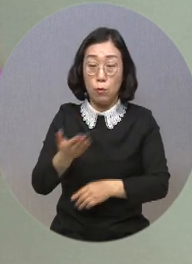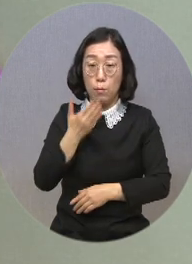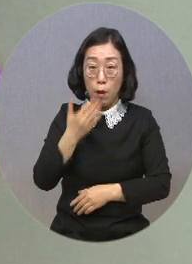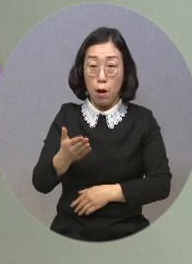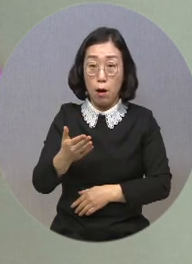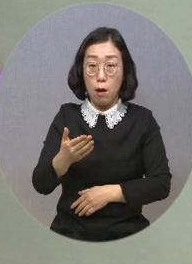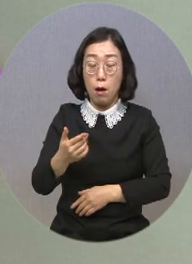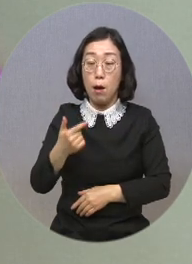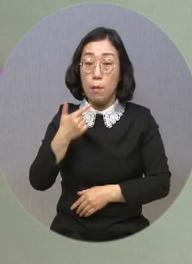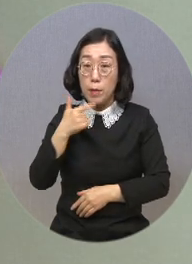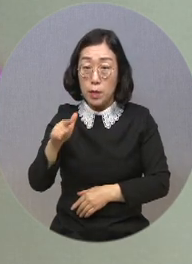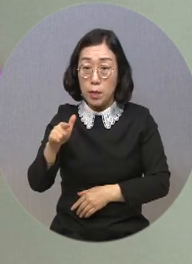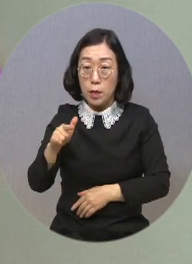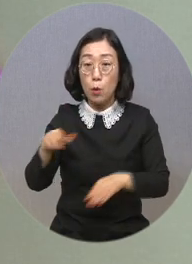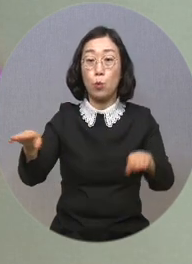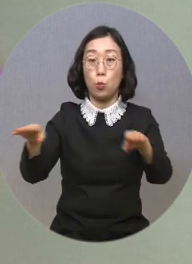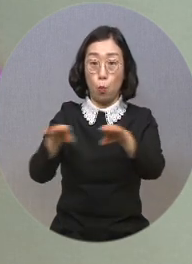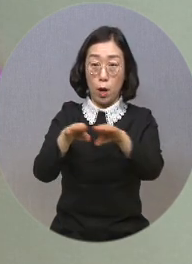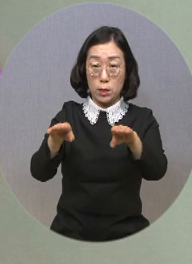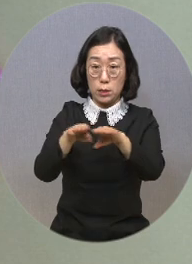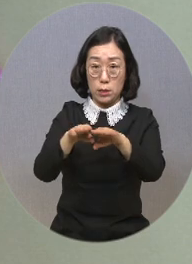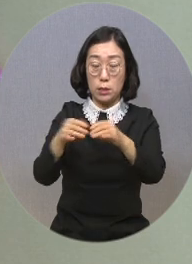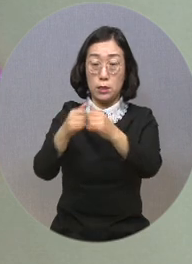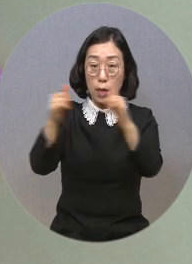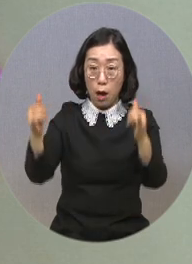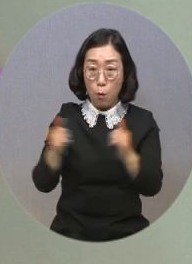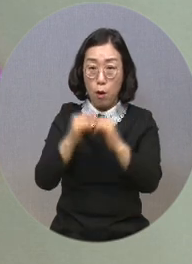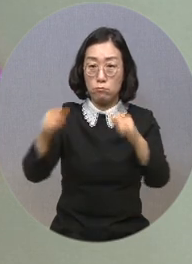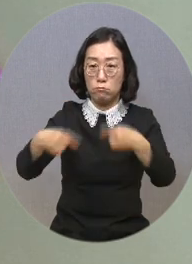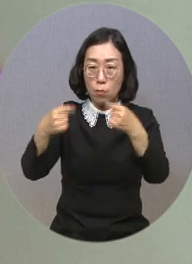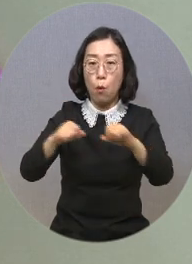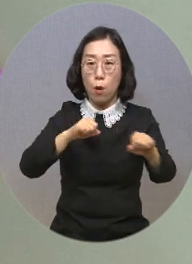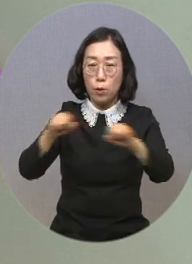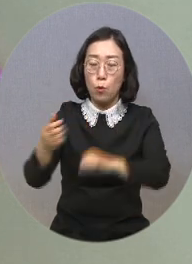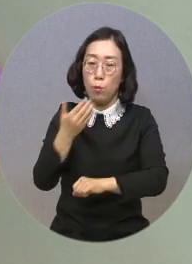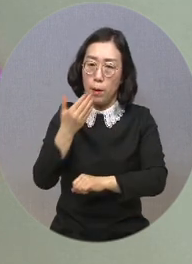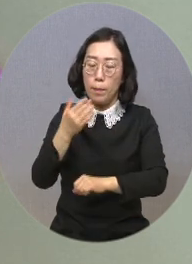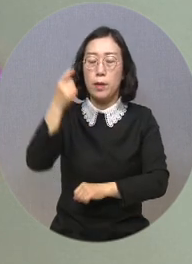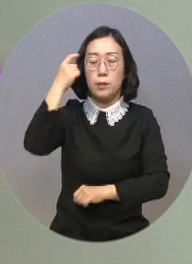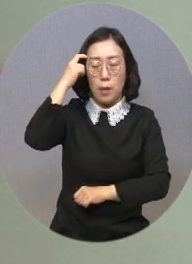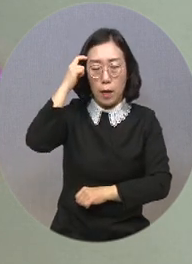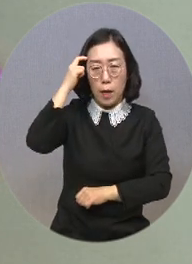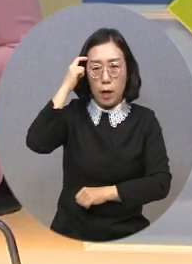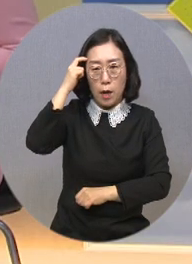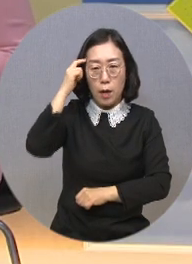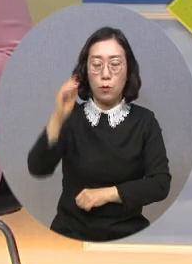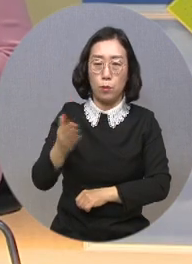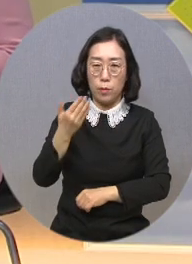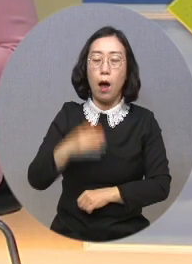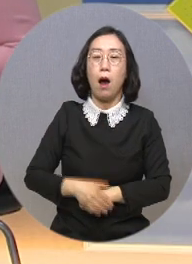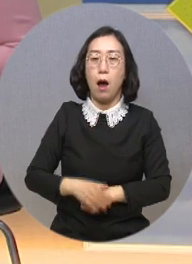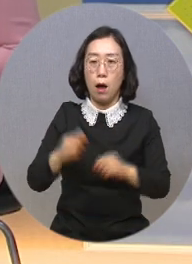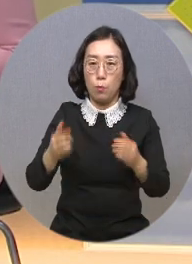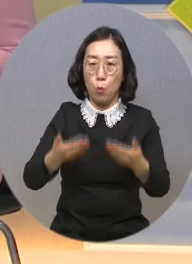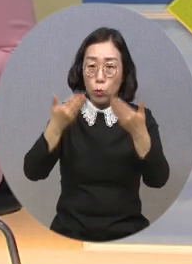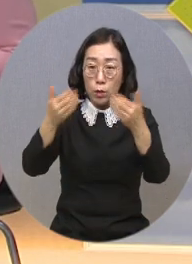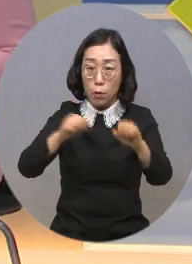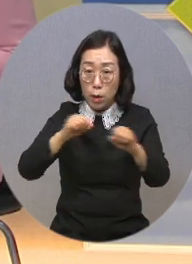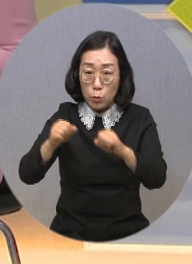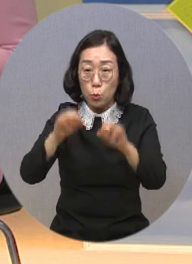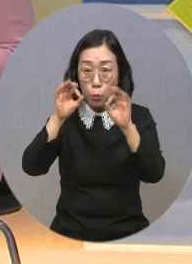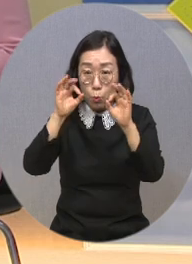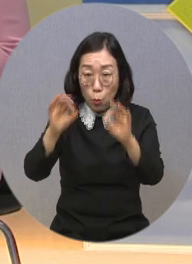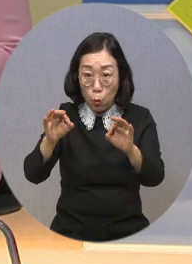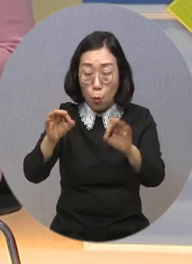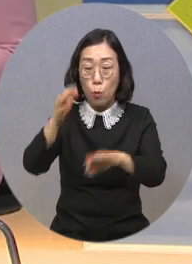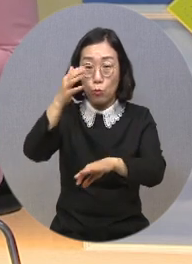비장애인과 함께 동등한 입장에서 사회에 활동하지 않을까 이런 생각을 하게 된 거죠. 네, 봉사로 가셨다가 네. 느낀 것을